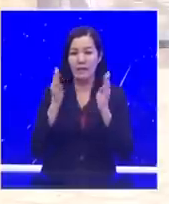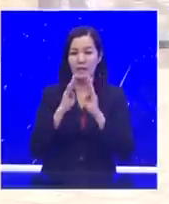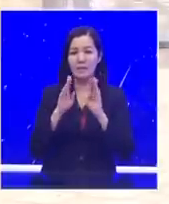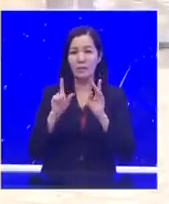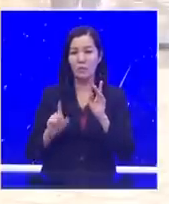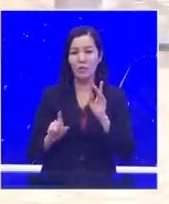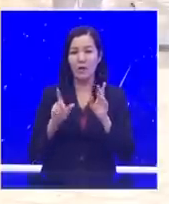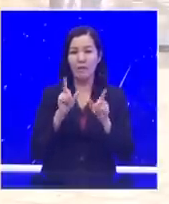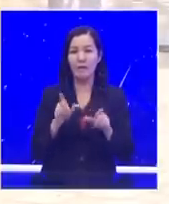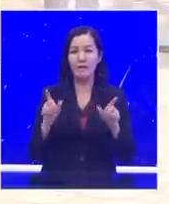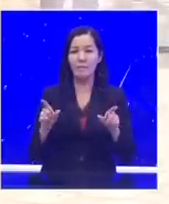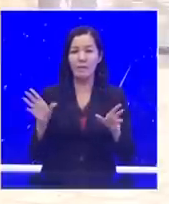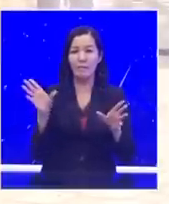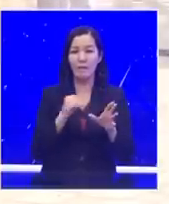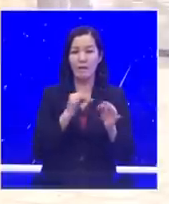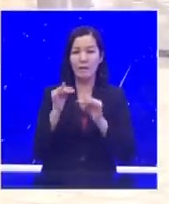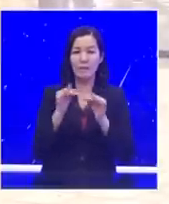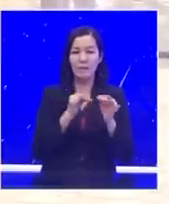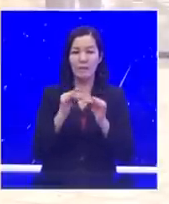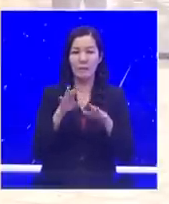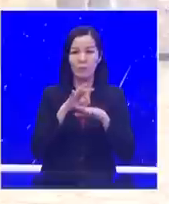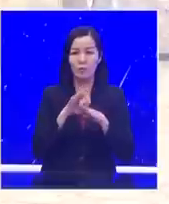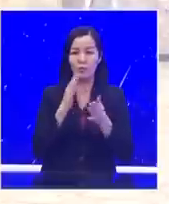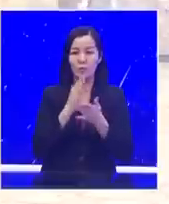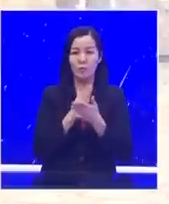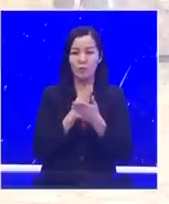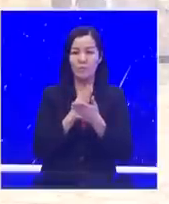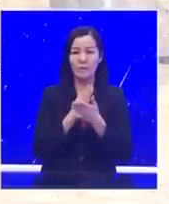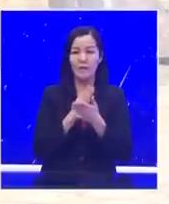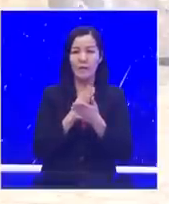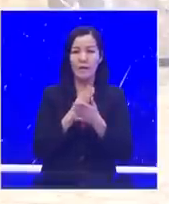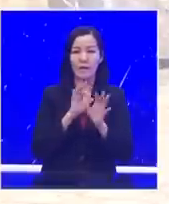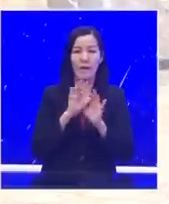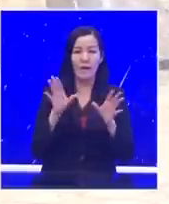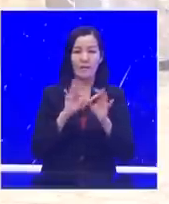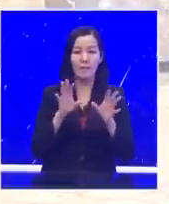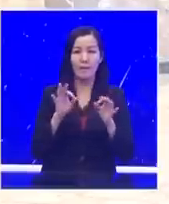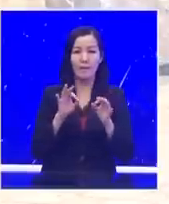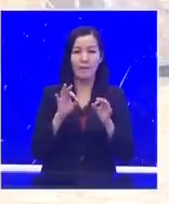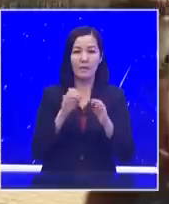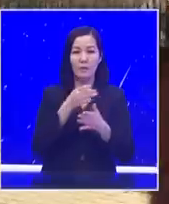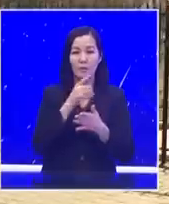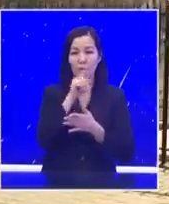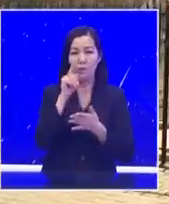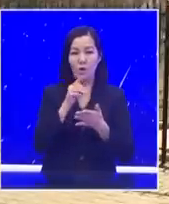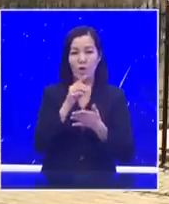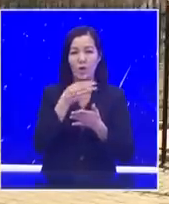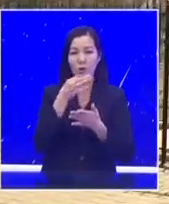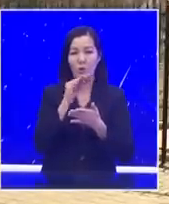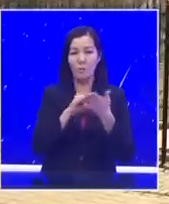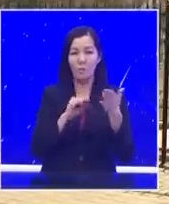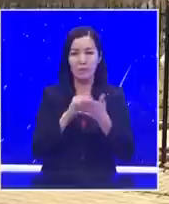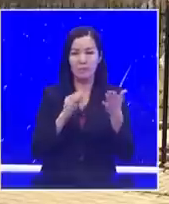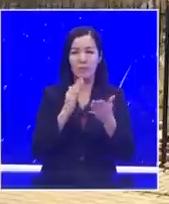отырған адамдармен барлық тілдесу жұмыстарын жүргізіп, оларға ақпараттар, анкеталар толтырып жатыр. Ал өз